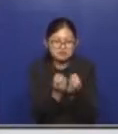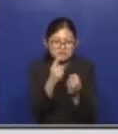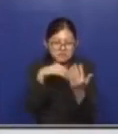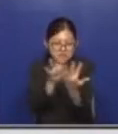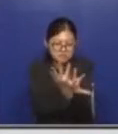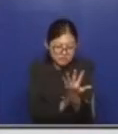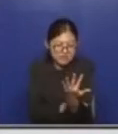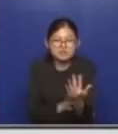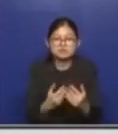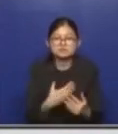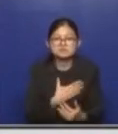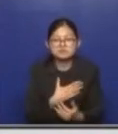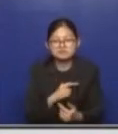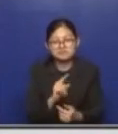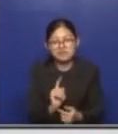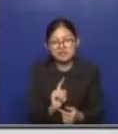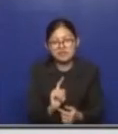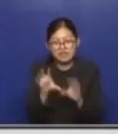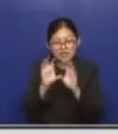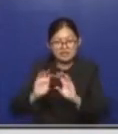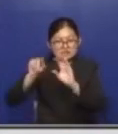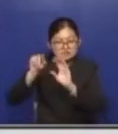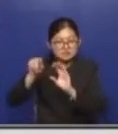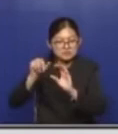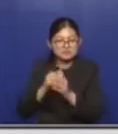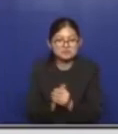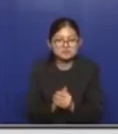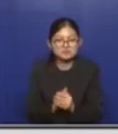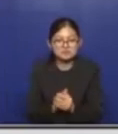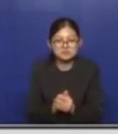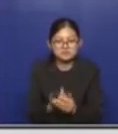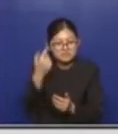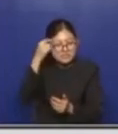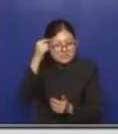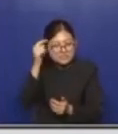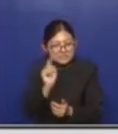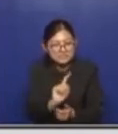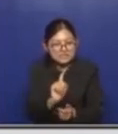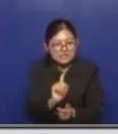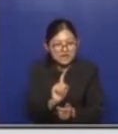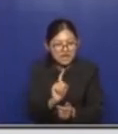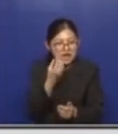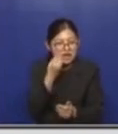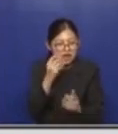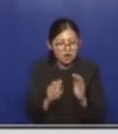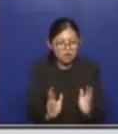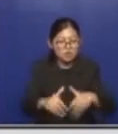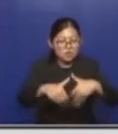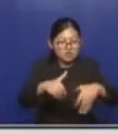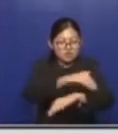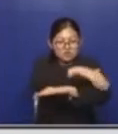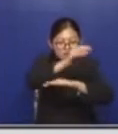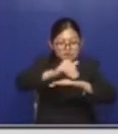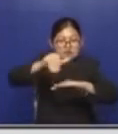มจึงอยากให้ภาพการล่อซื้อล่อขายให้คำนึงถึงความเป็นอยู่ของพี่น้องกลุ่มชาติพันธุ์และ